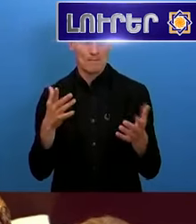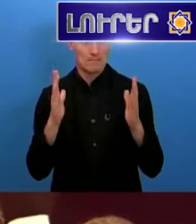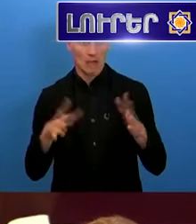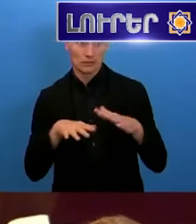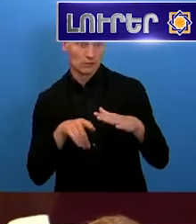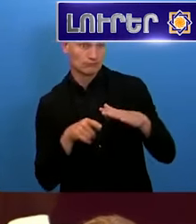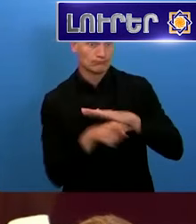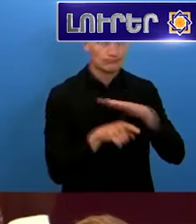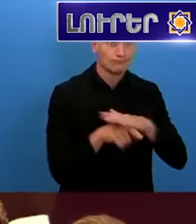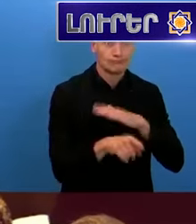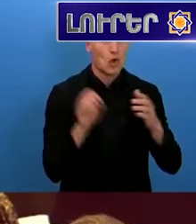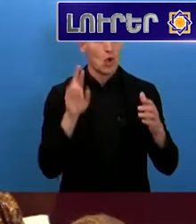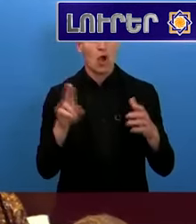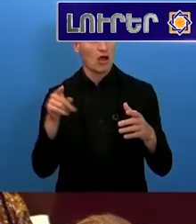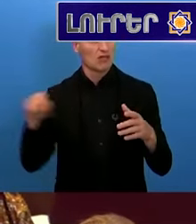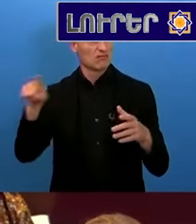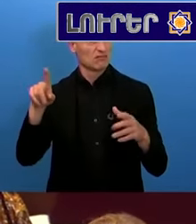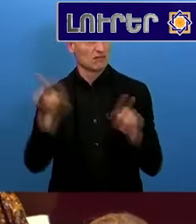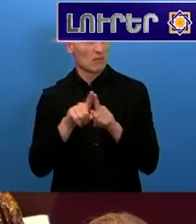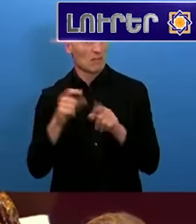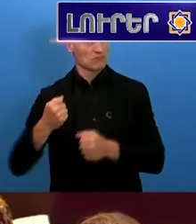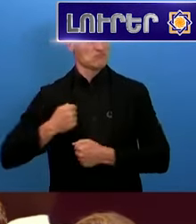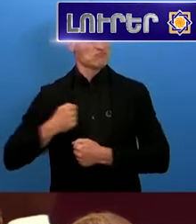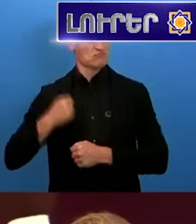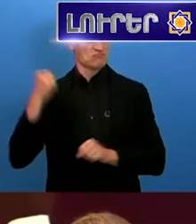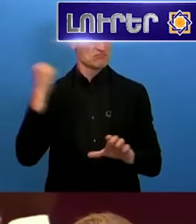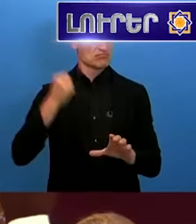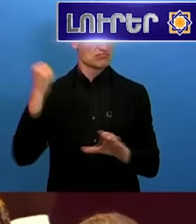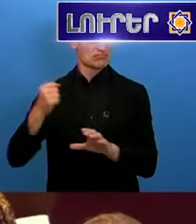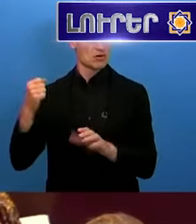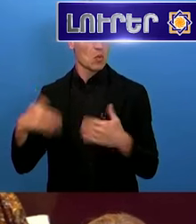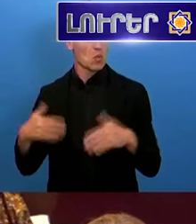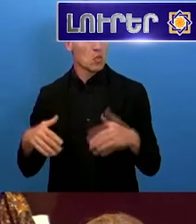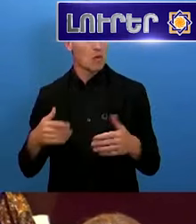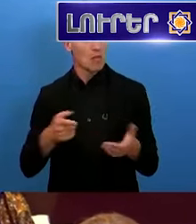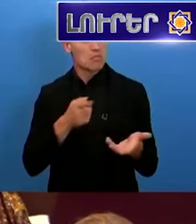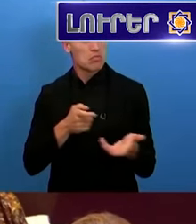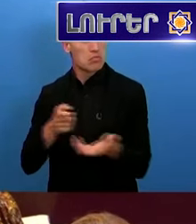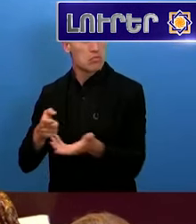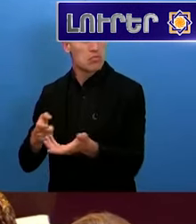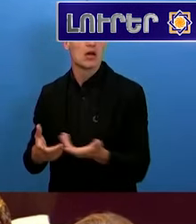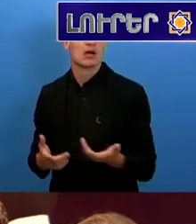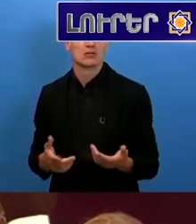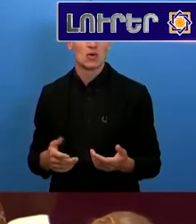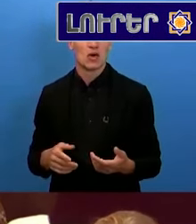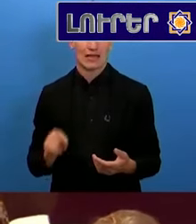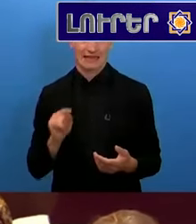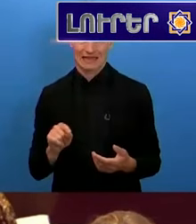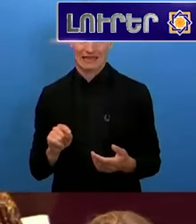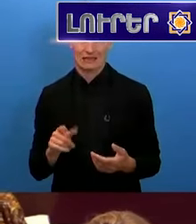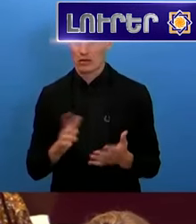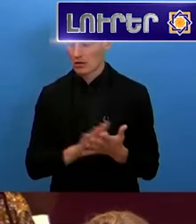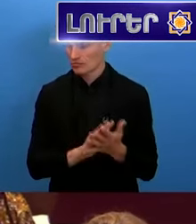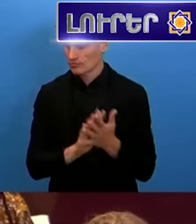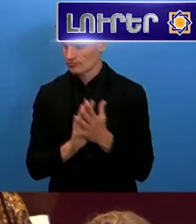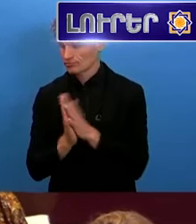քարտուղարինը հատուկ զեկուցողներին։ Ես ղարկալում 2 զեկույց, որոնցից մենը տեղադրվալա համացանցում, բայց ոչ մի արձագանք քիլաչի։ Ուստի ես